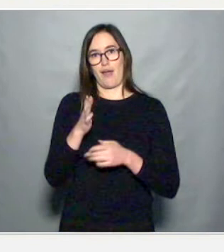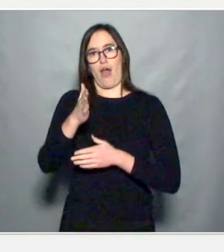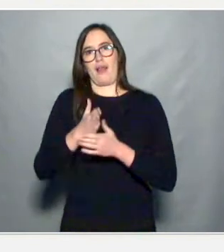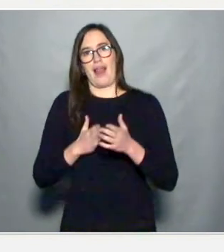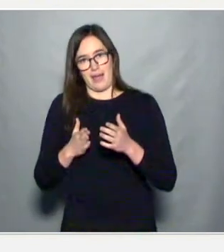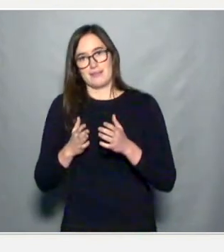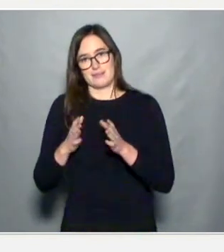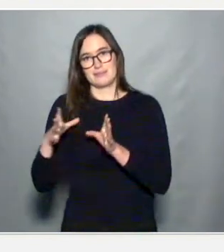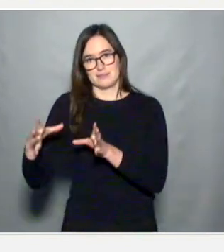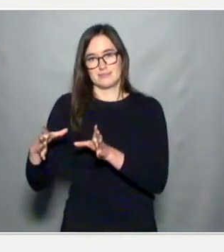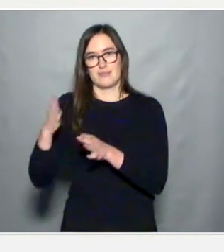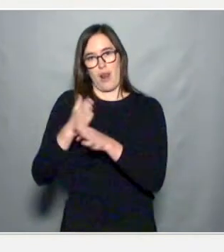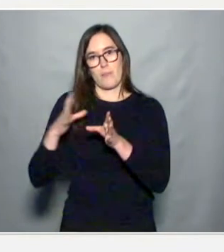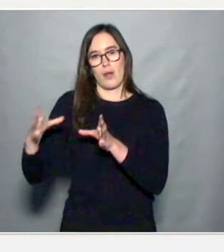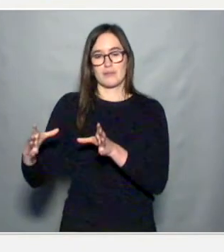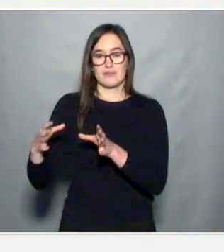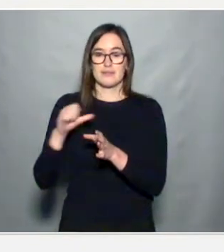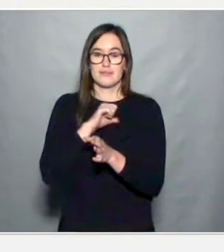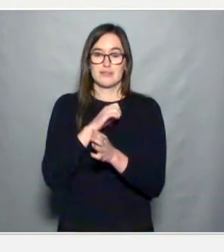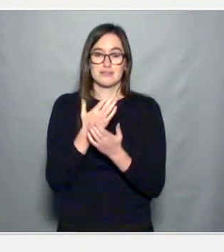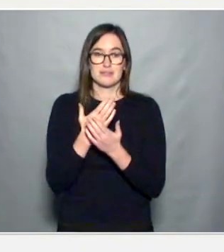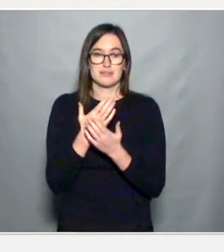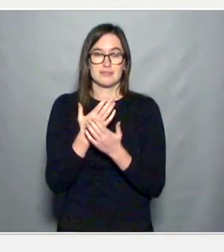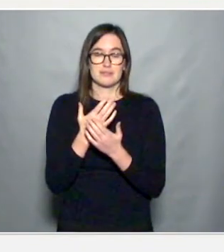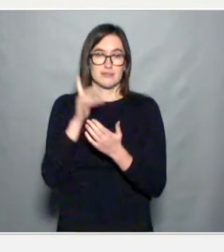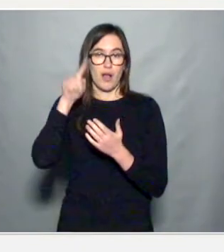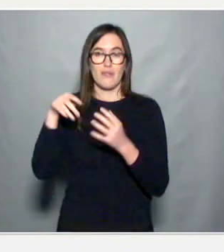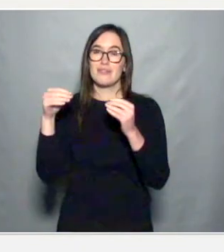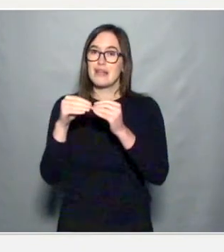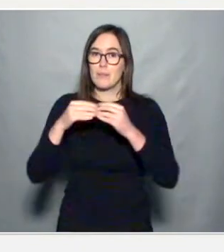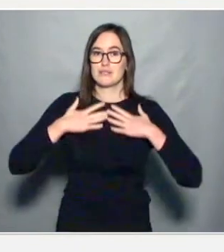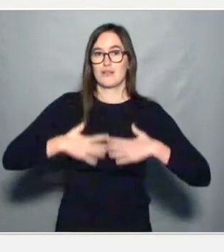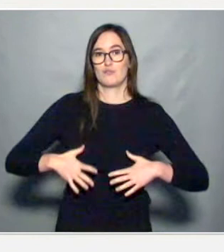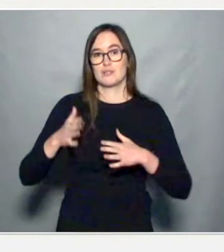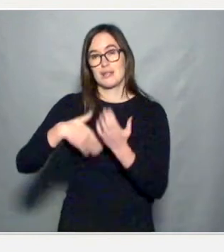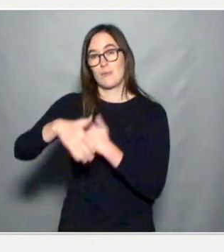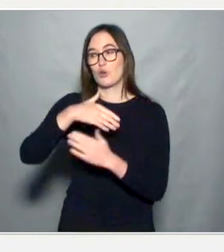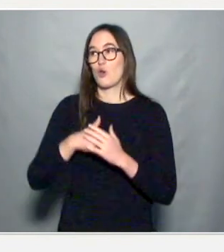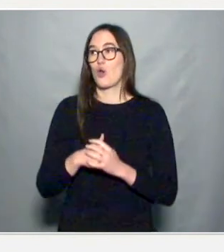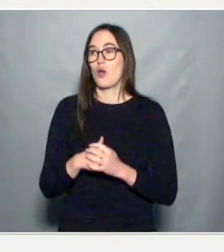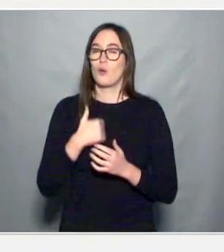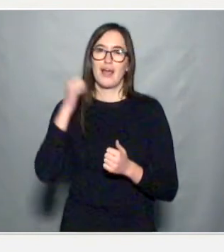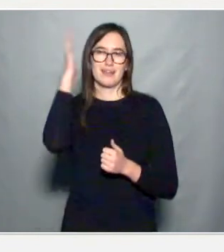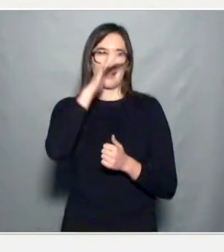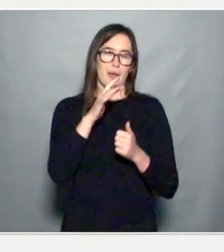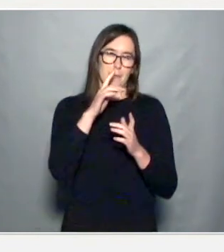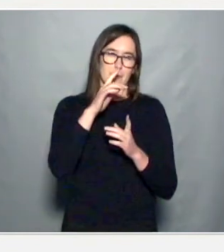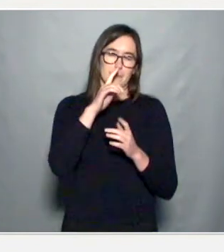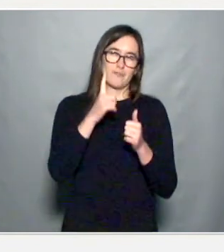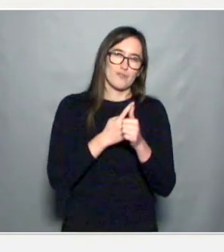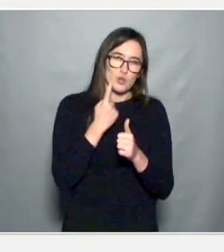sätt och vis man kan anpassa, som ni vet också, den fysiska miljön. Och jag tänker framförallt på